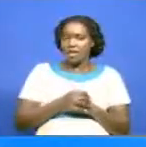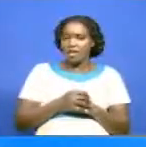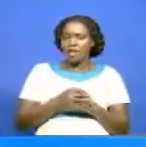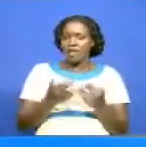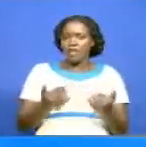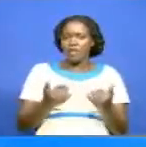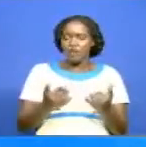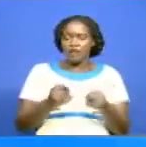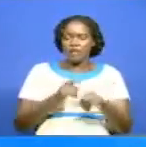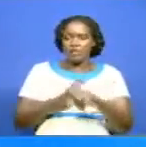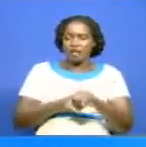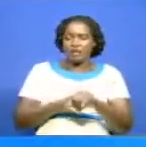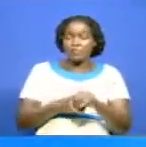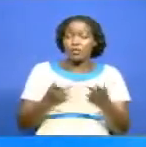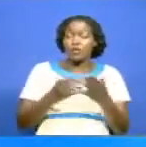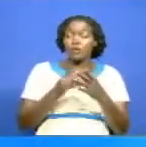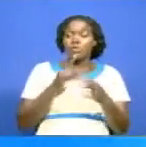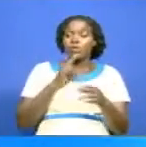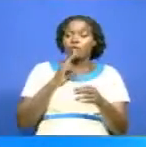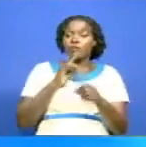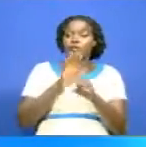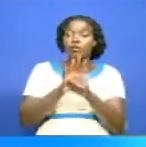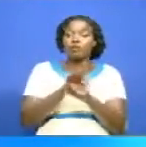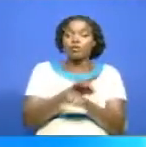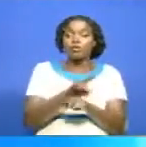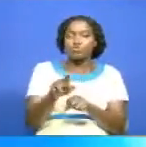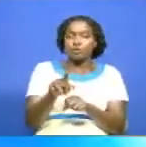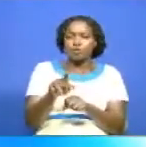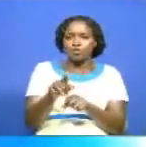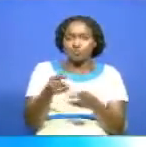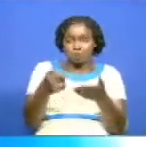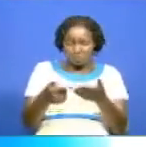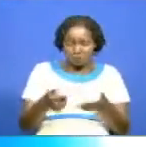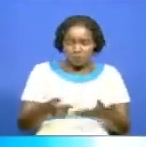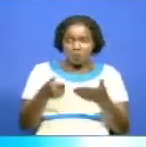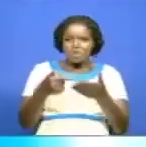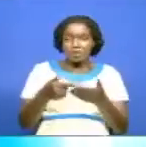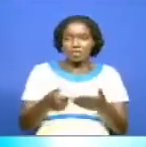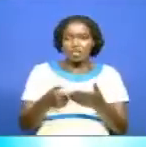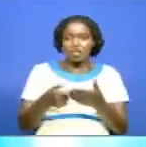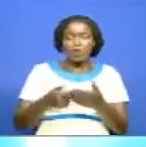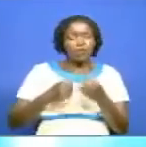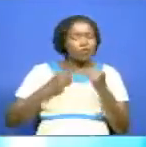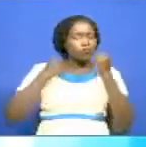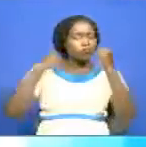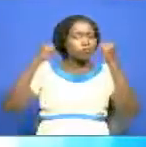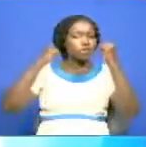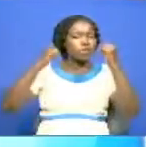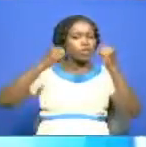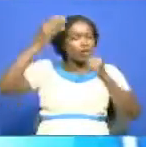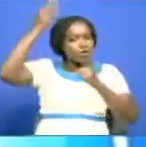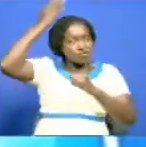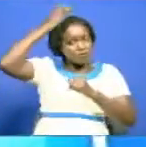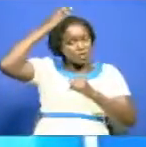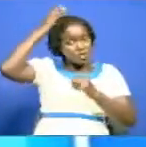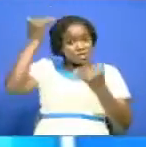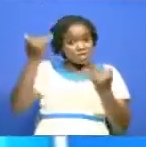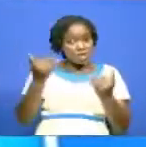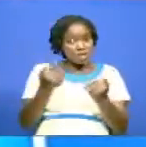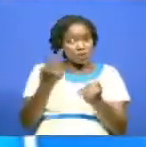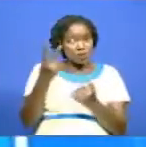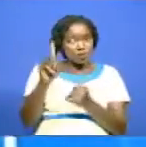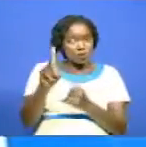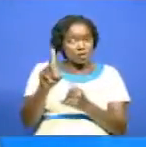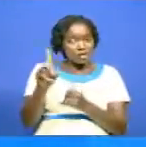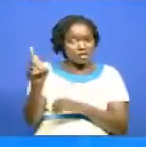Na sasa hivi nulo saa ambapo ulikuwa nimekuarifu awali kwamba tutakuwa tunaangazia na kuzungumzia mgomo wa matabibu ambao sasa hivi umeingia siku yake ya